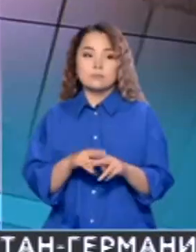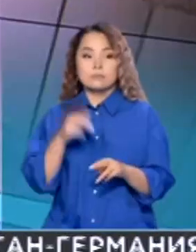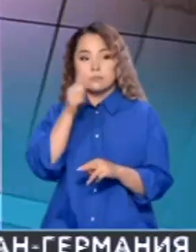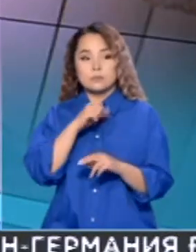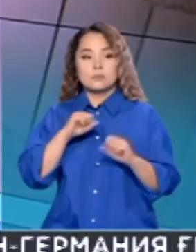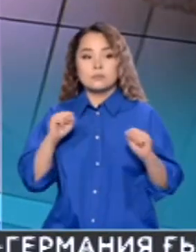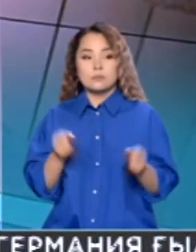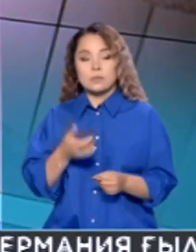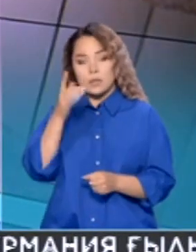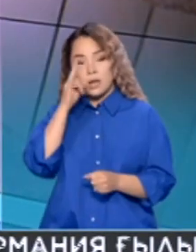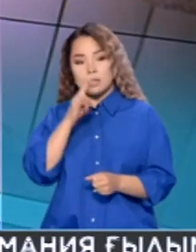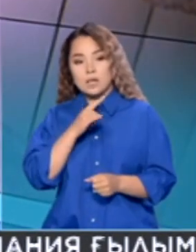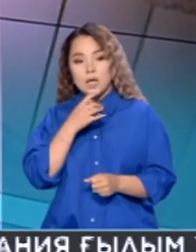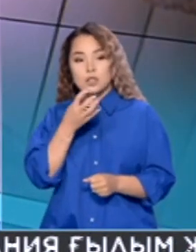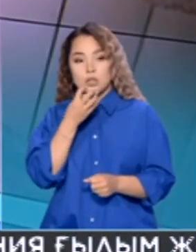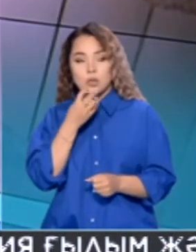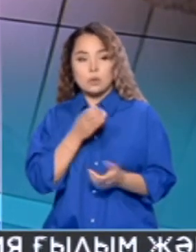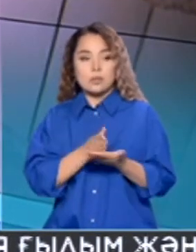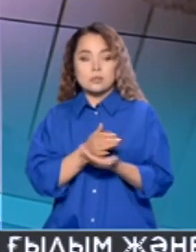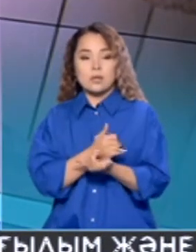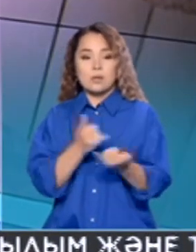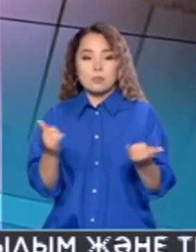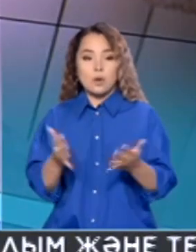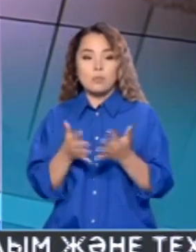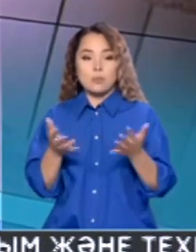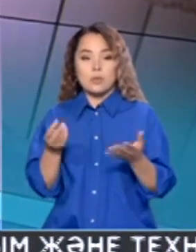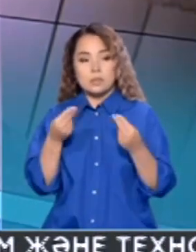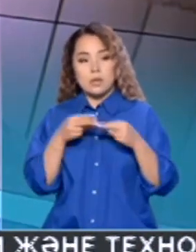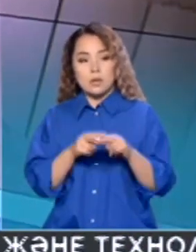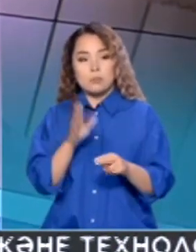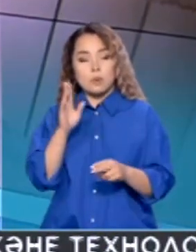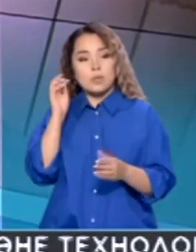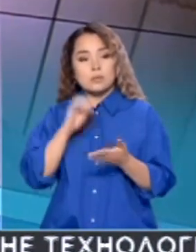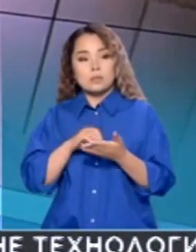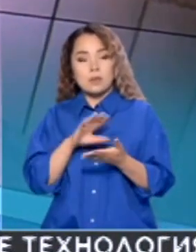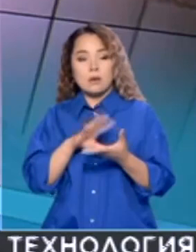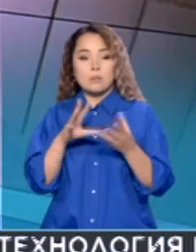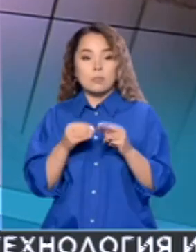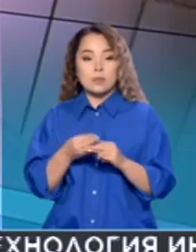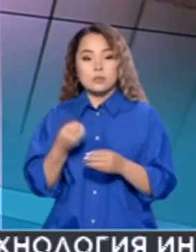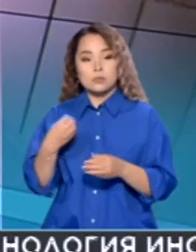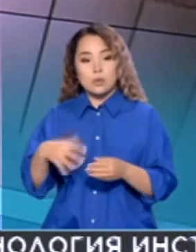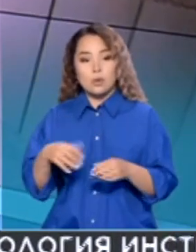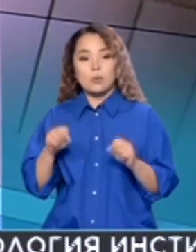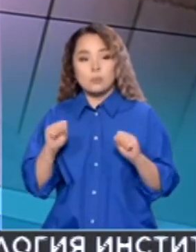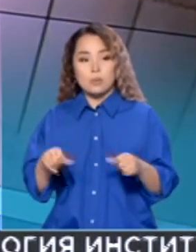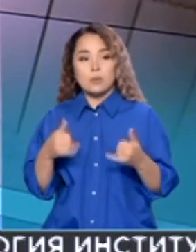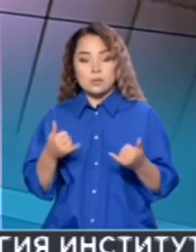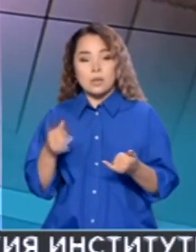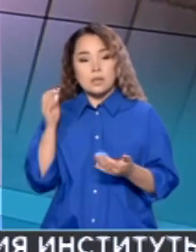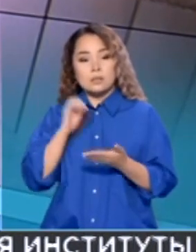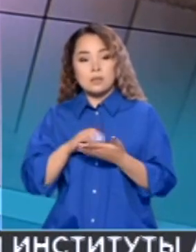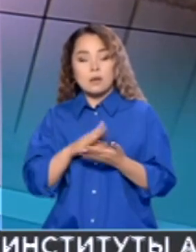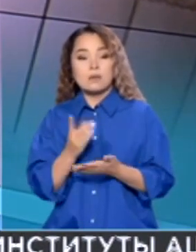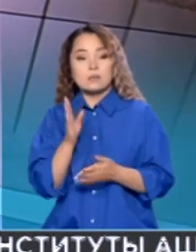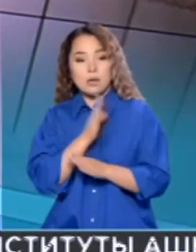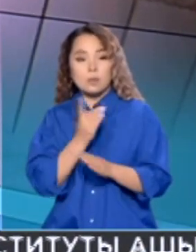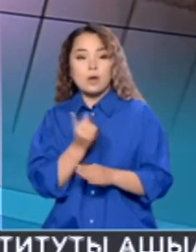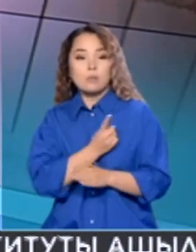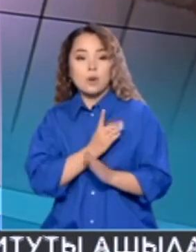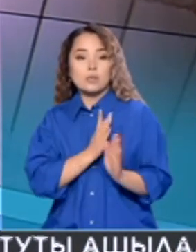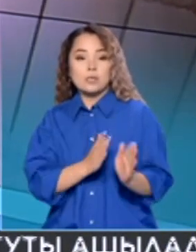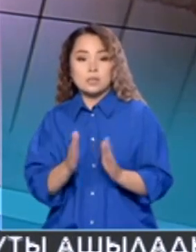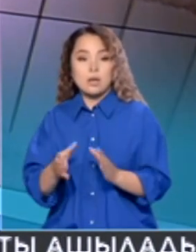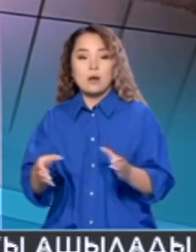қыста қазақстандықтар жылу қызметіне көбірек ақша төлейді. Тариф барлық өңірде қымбаттауы мүмкін. Табиғи монополияларды